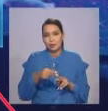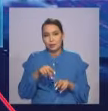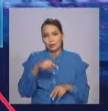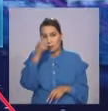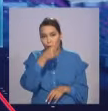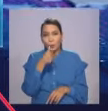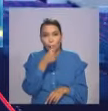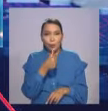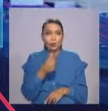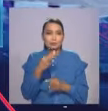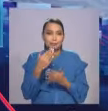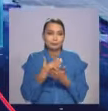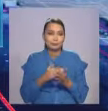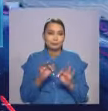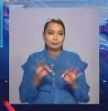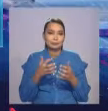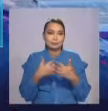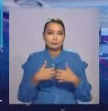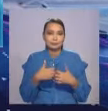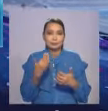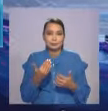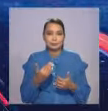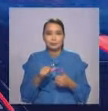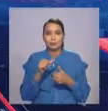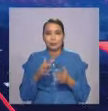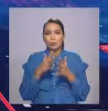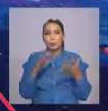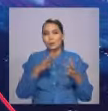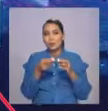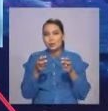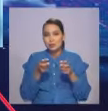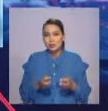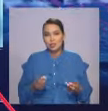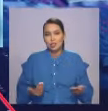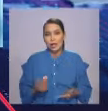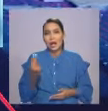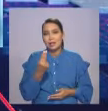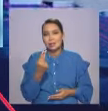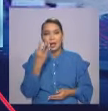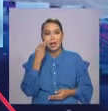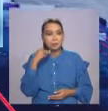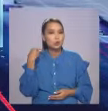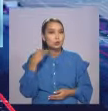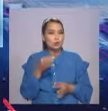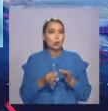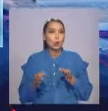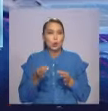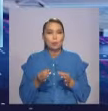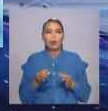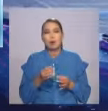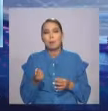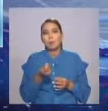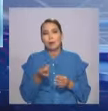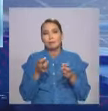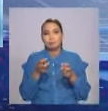поделились в Бюро нацстатистики. Причем больше всего браков заключили жители Астаны, Алматы и Туркестанской области. Меньше